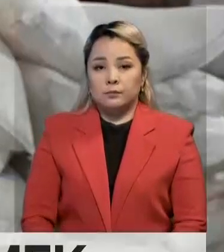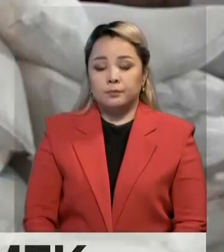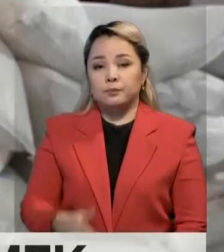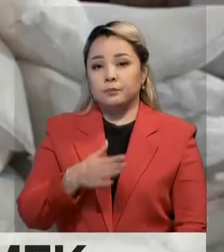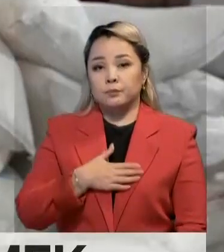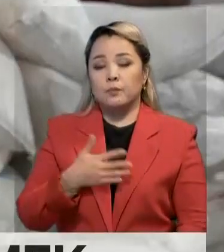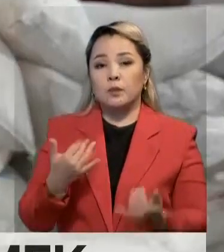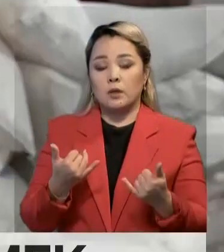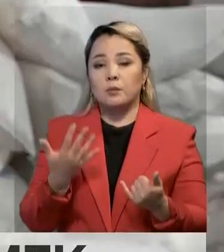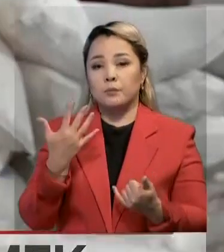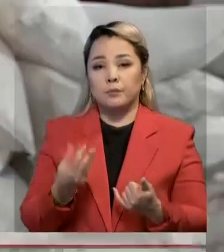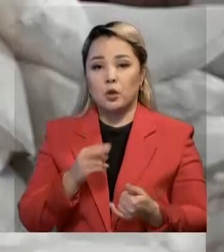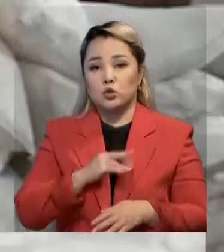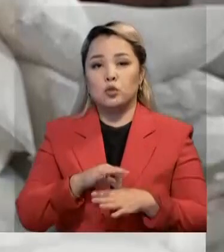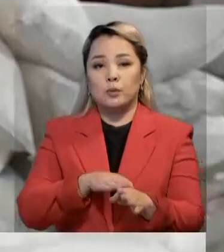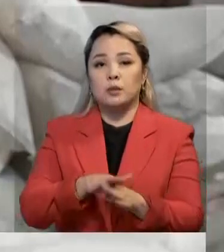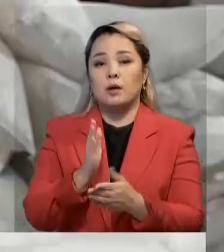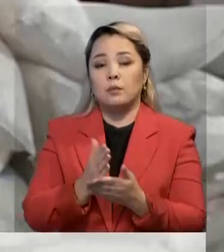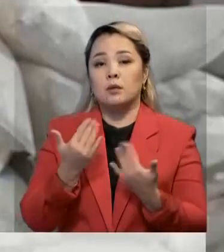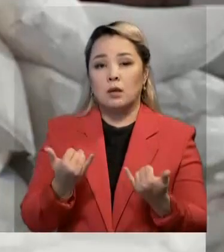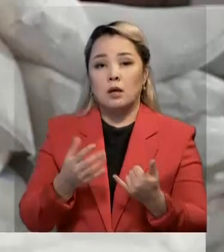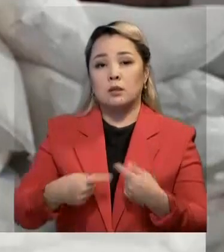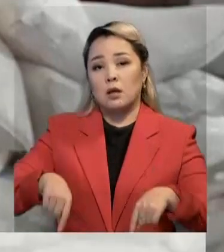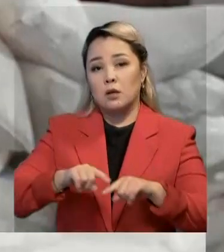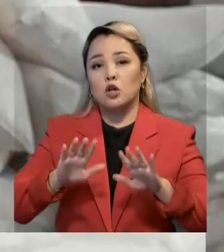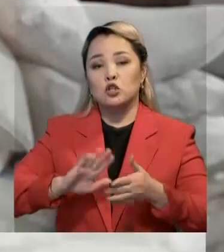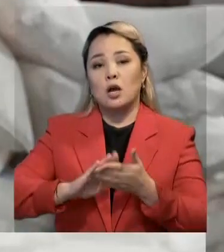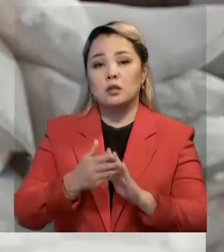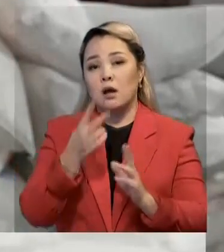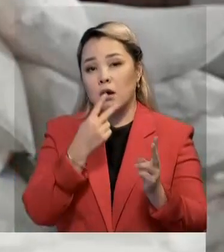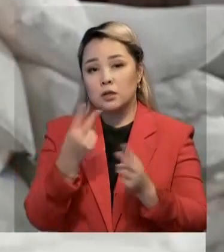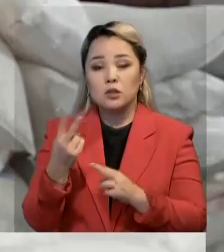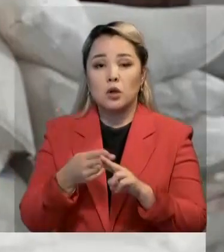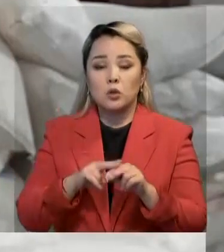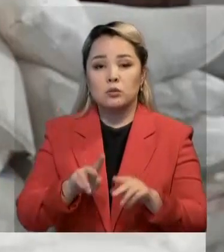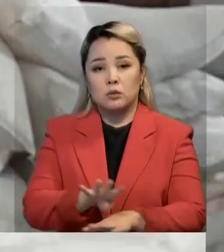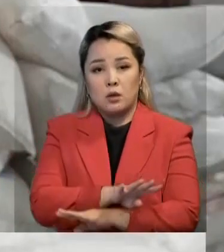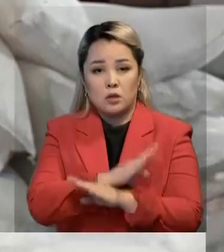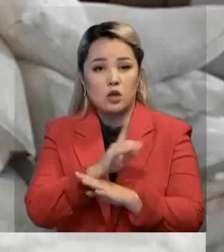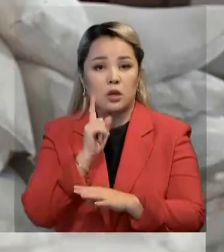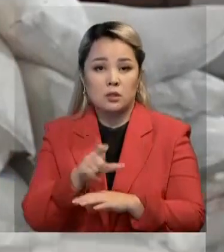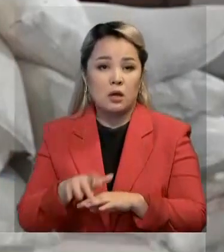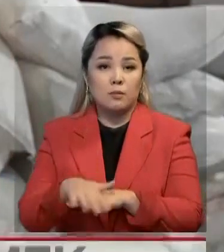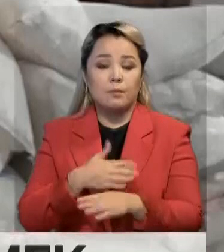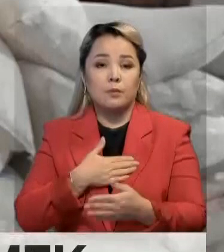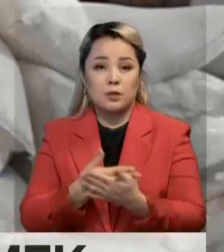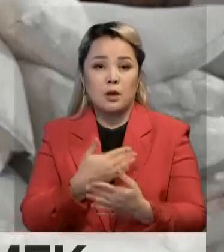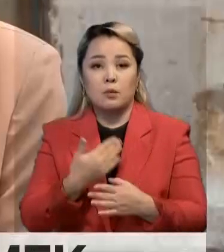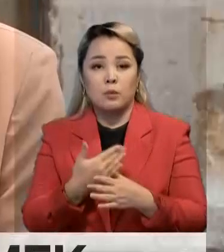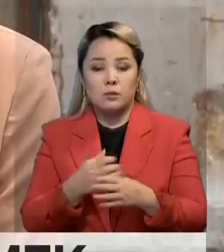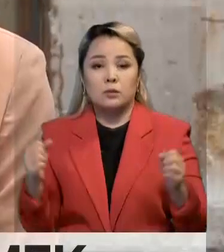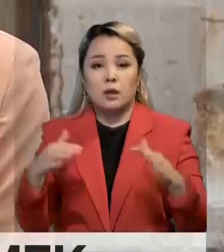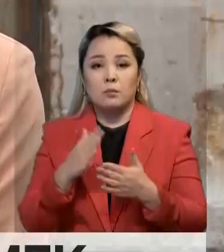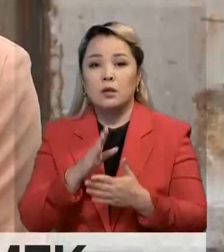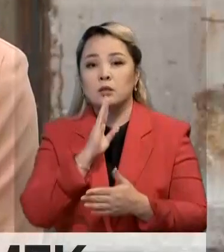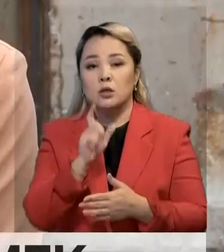Бұл жерде 5-ші күн қатарынан жұмыс істеп жатырмыз. Айналада болып жатқан жағдайға қарасаң жан түршігеді. Жастар боп бірігіп көмек беруге келдік.